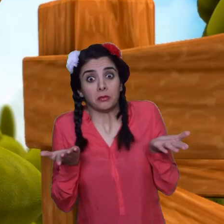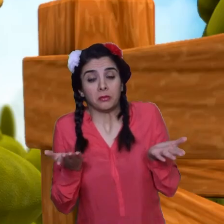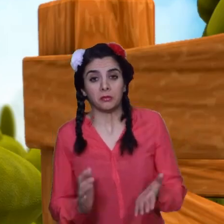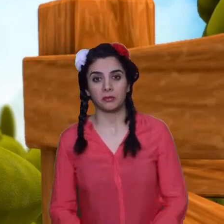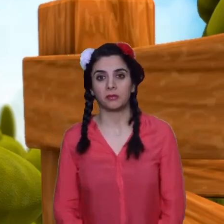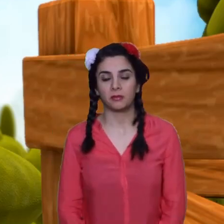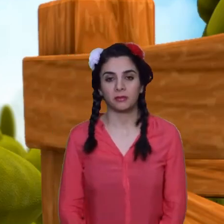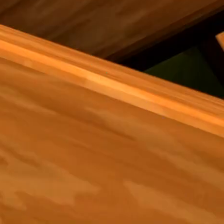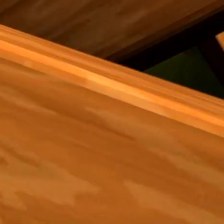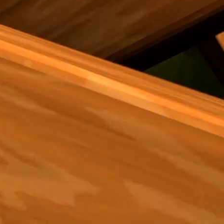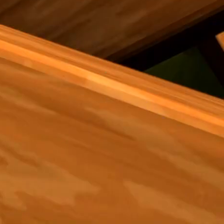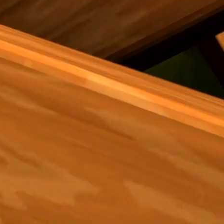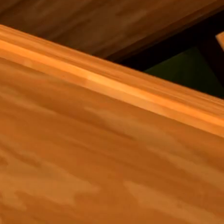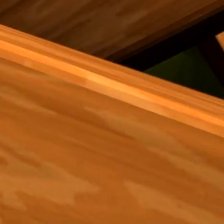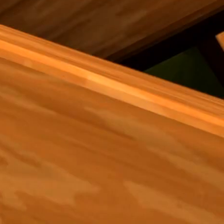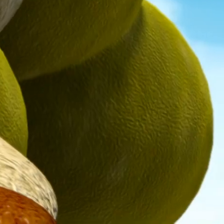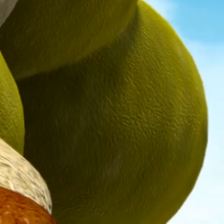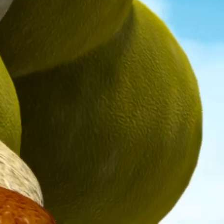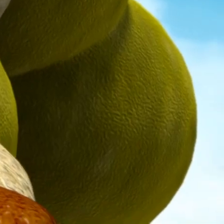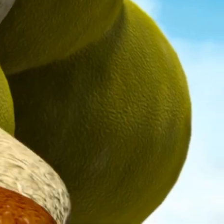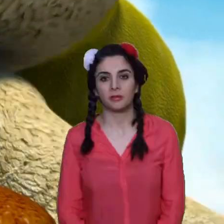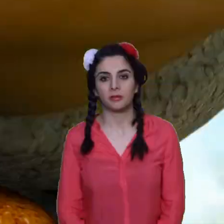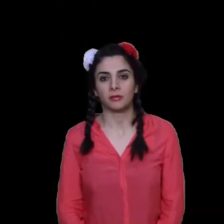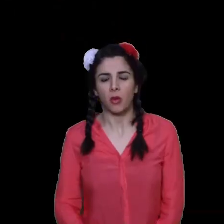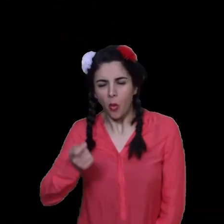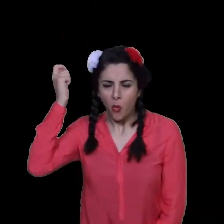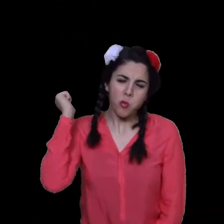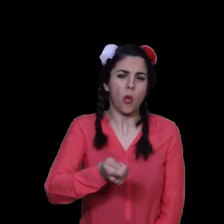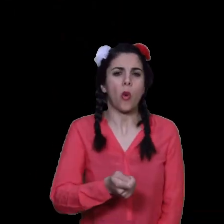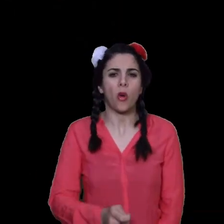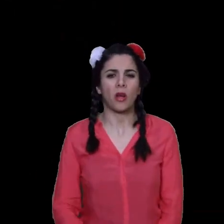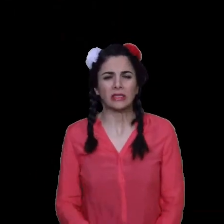Kuzucuk çekici kaldırdığı gibi yanlışlıkla parmağını indiriverdi.